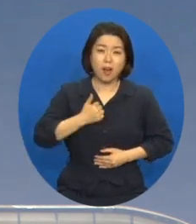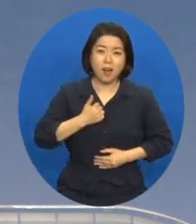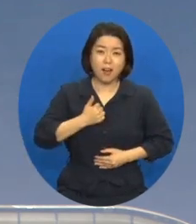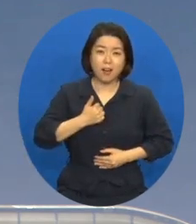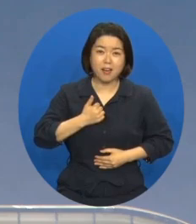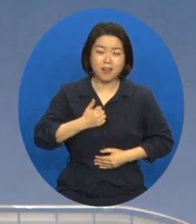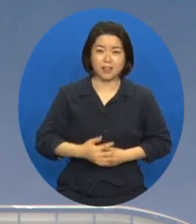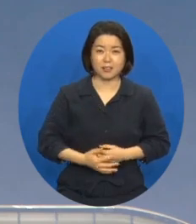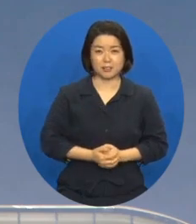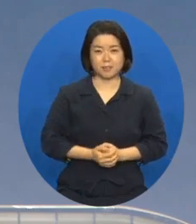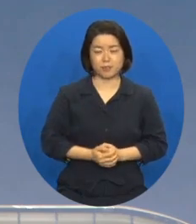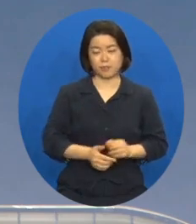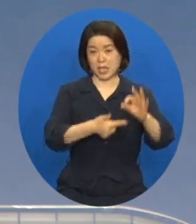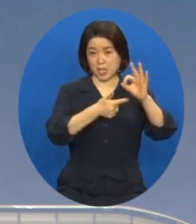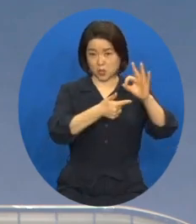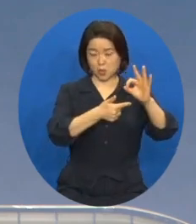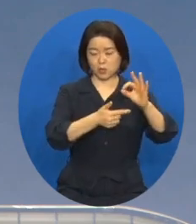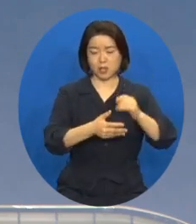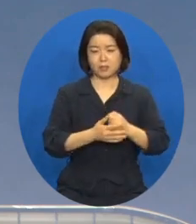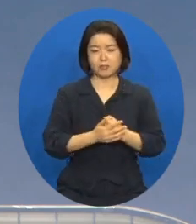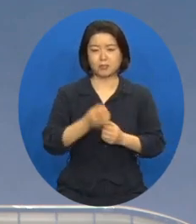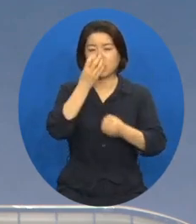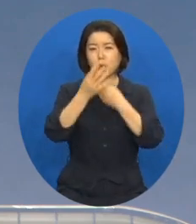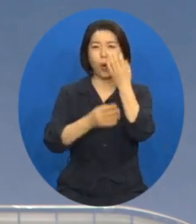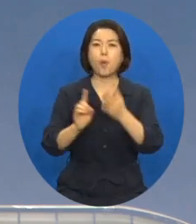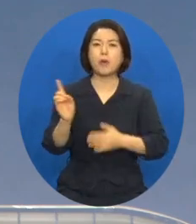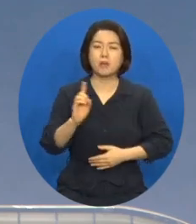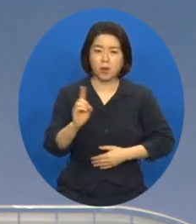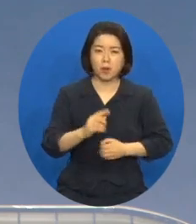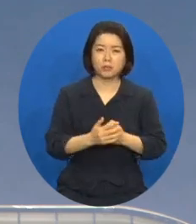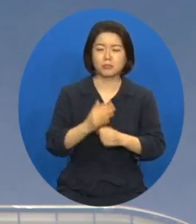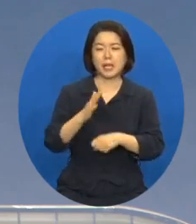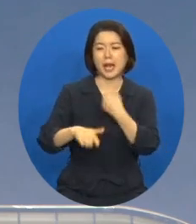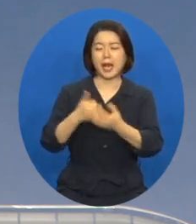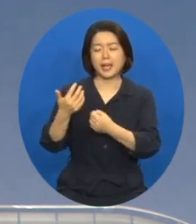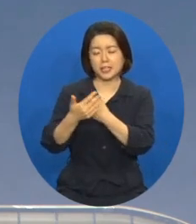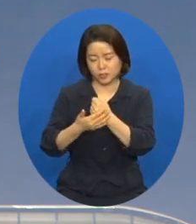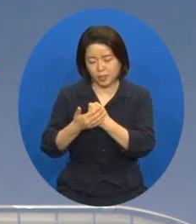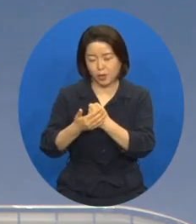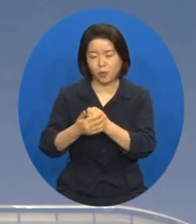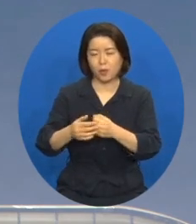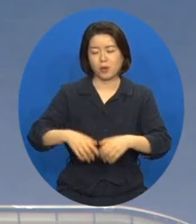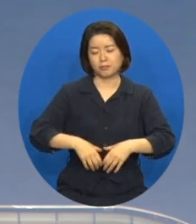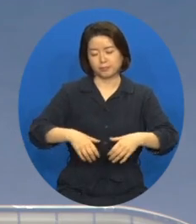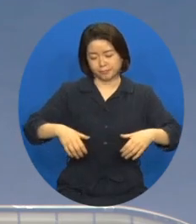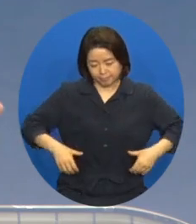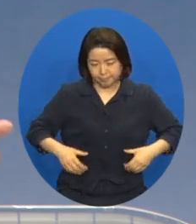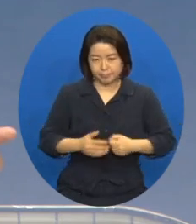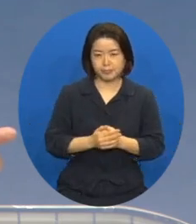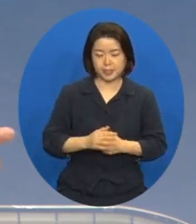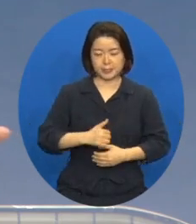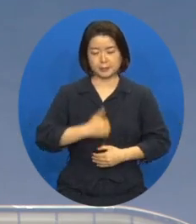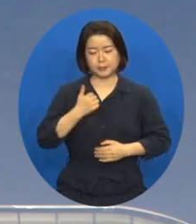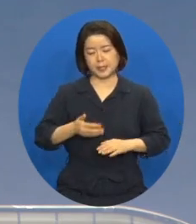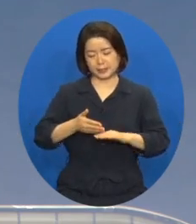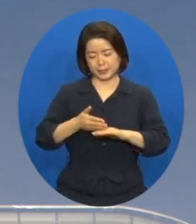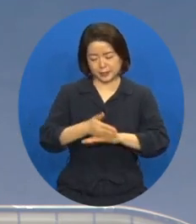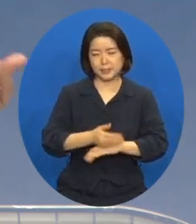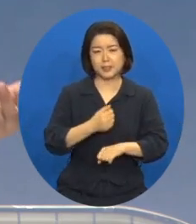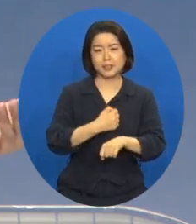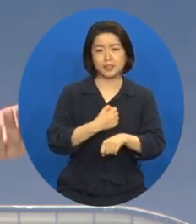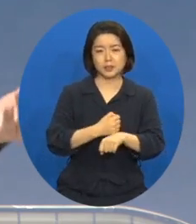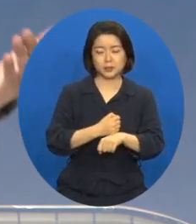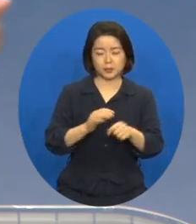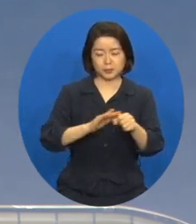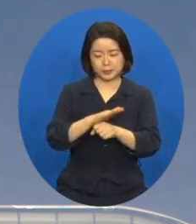거죠? 요나가 고백합니다. 하나님은 은혜로우시며 자비로우시며 노하기를 더디하시며